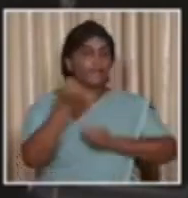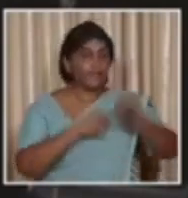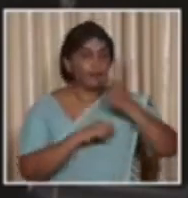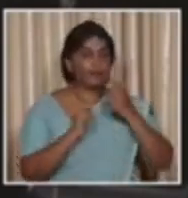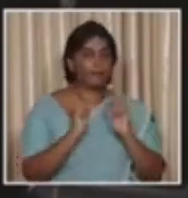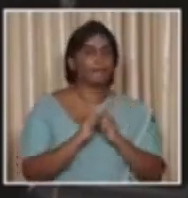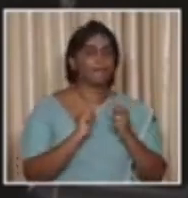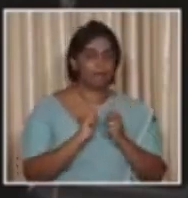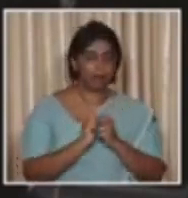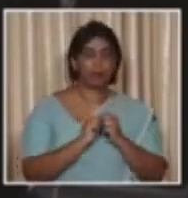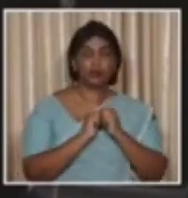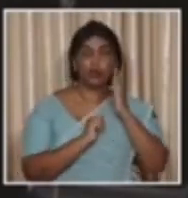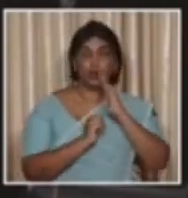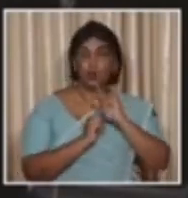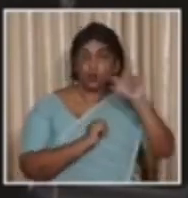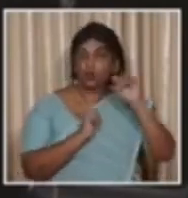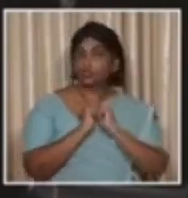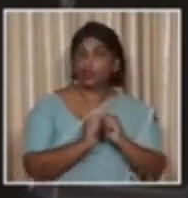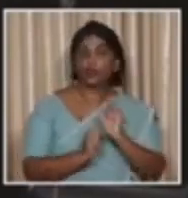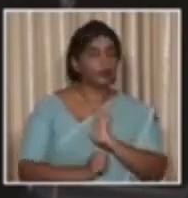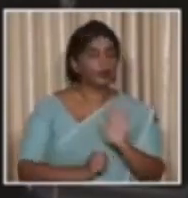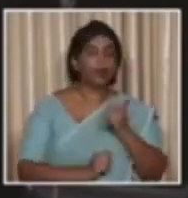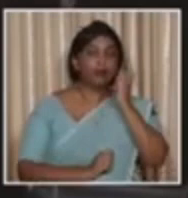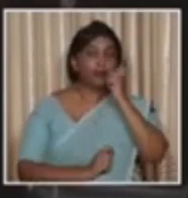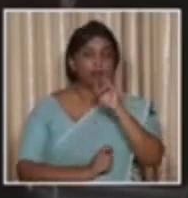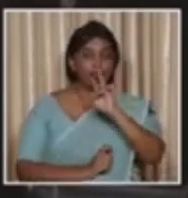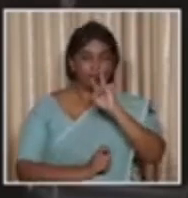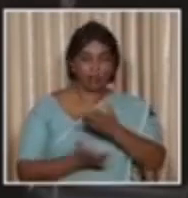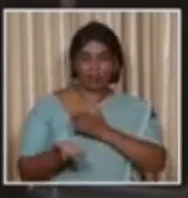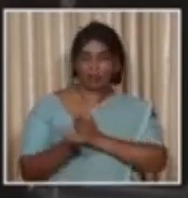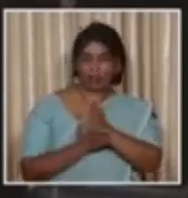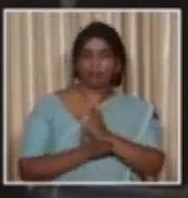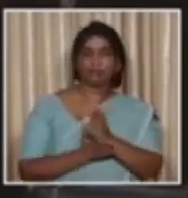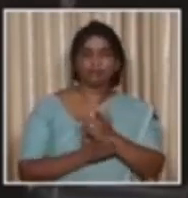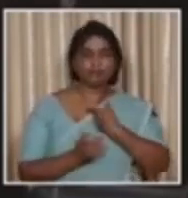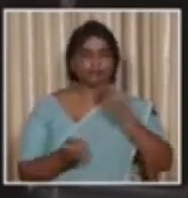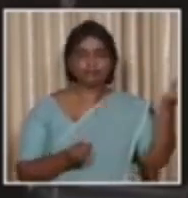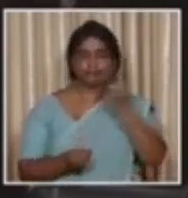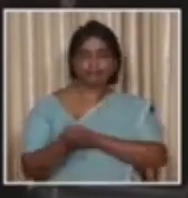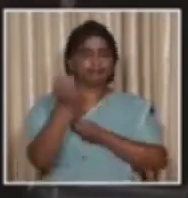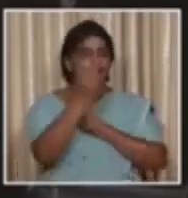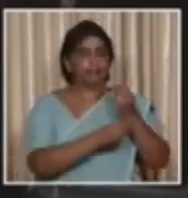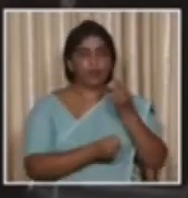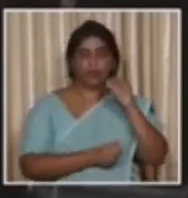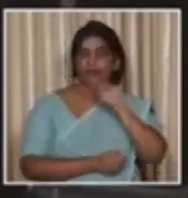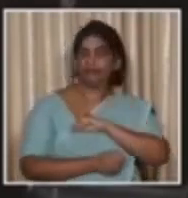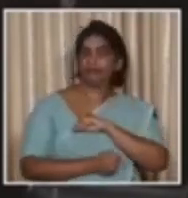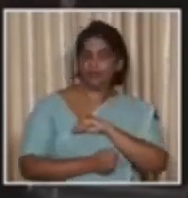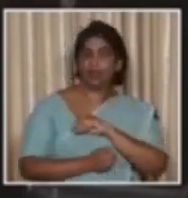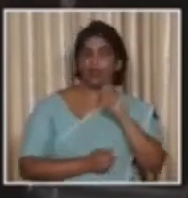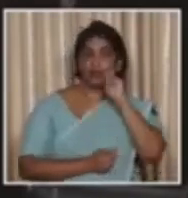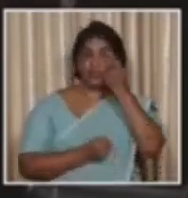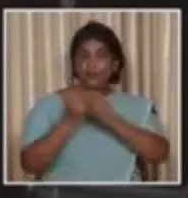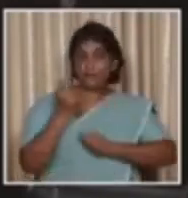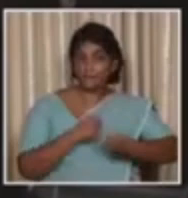ප්‍රශ්නයක්. මේක විදේශ රැකියාවක් නෙවෙයි. මේක මිනිසුන් රවටා එහාට මෙහාට කරලා මුදල් හොයපු වැඩක්. මේ මිනිස්